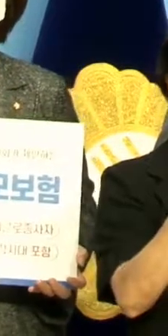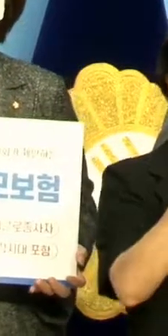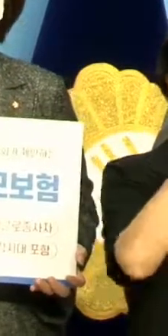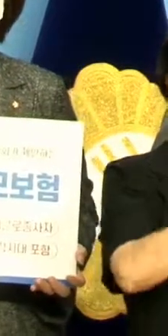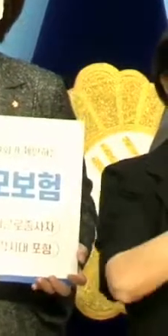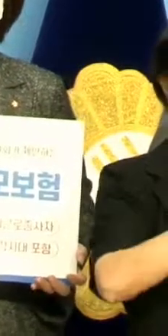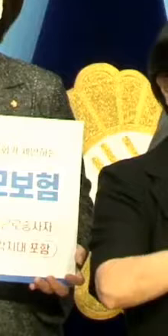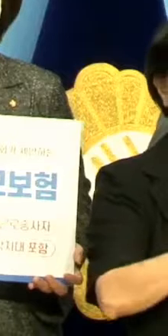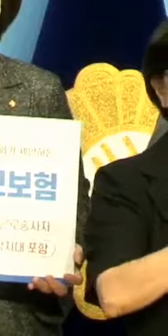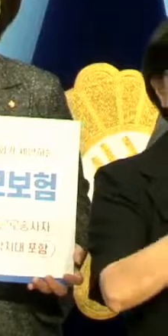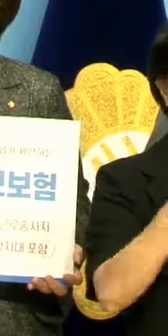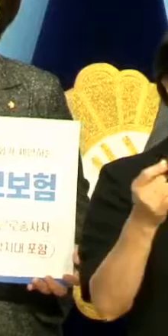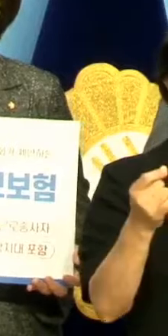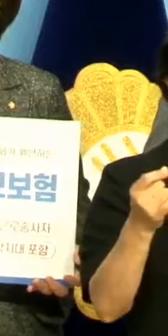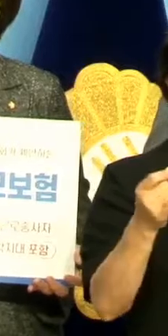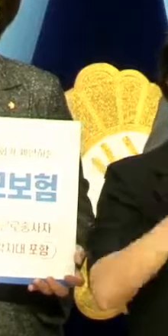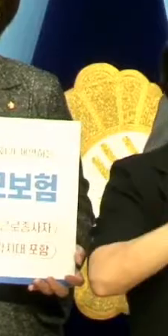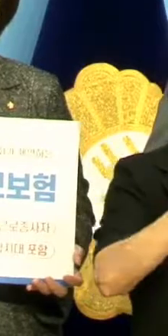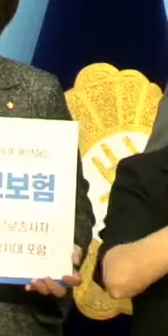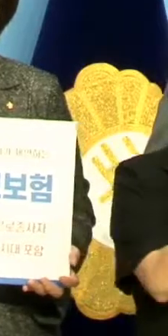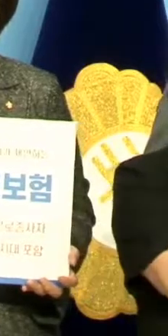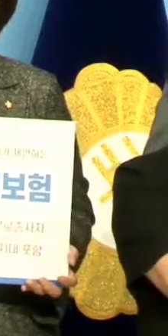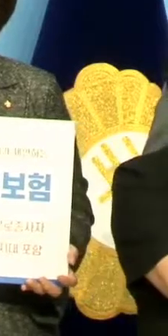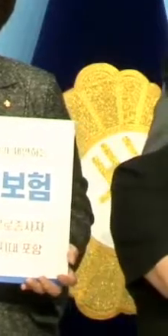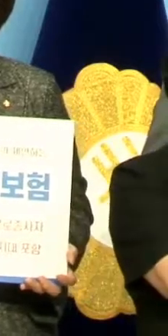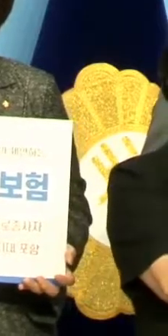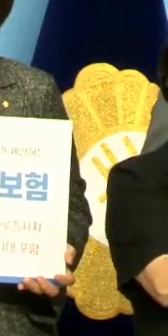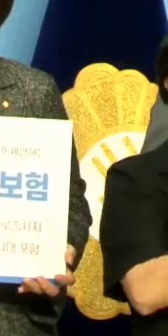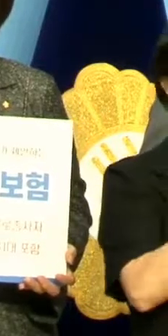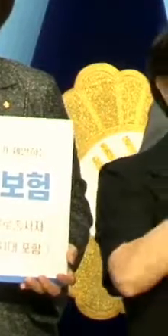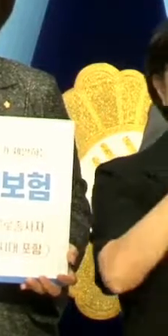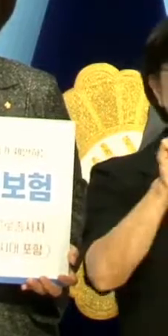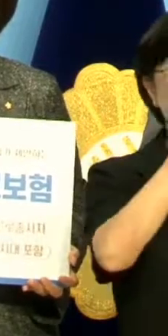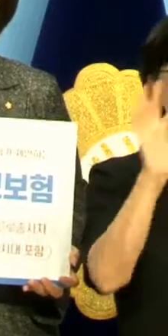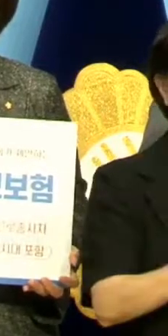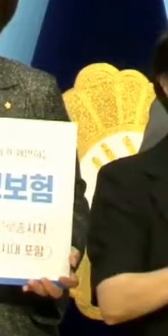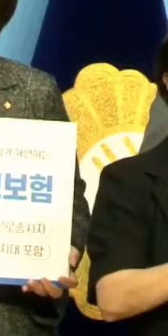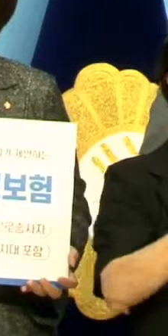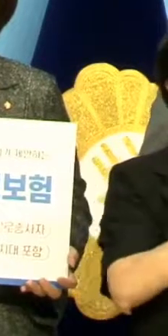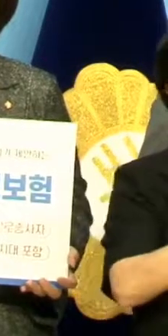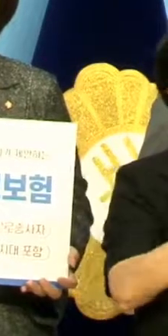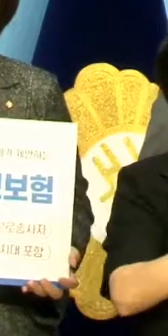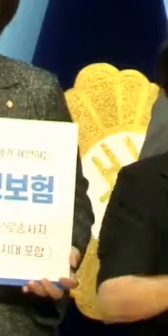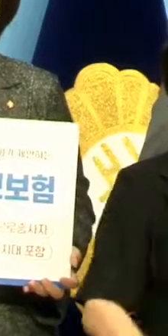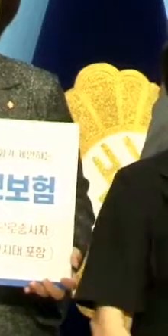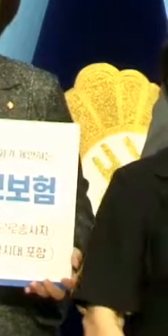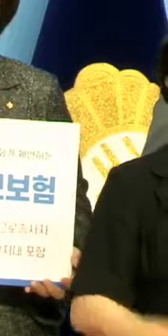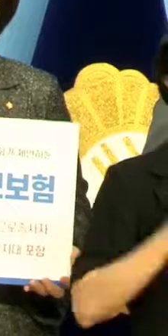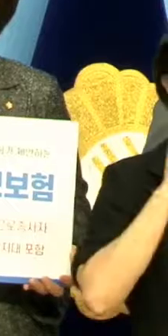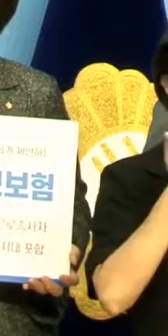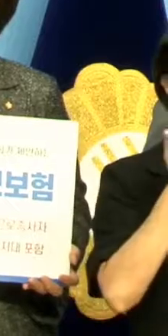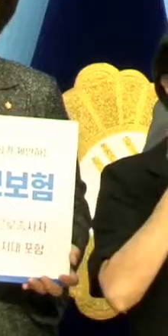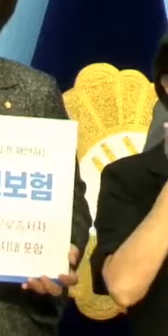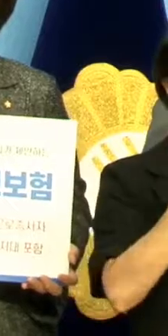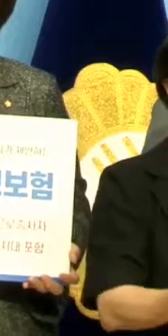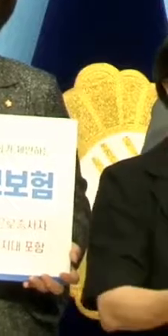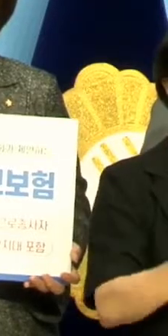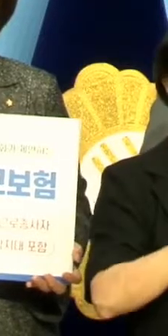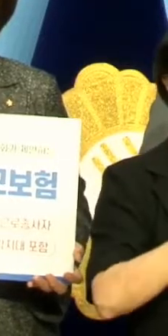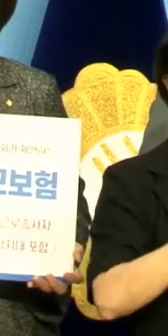전체 육아휴직 사용 가능 남성 직장인 대비 1.5% 내외 로 미미한 수준입니다 육아휴직 실제 사용이 저조한